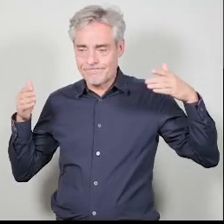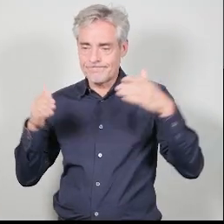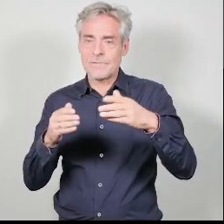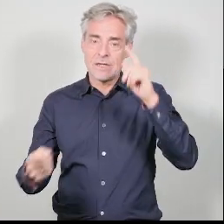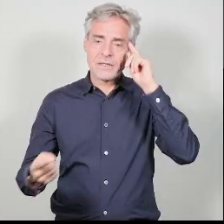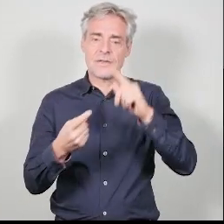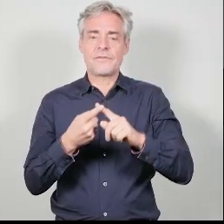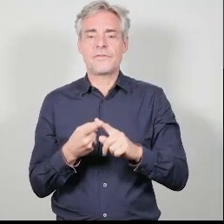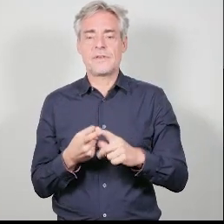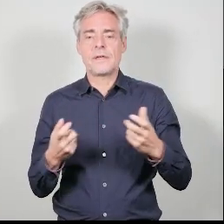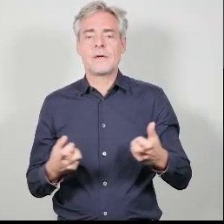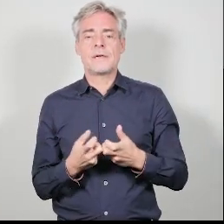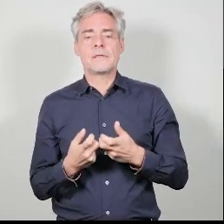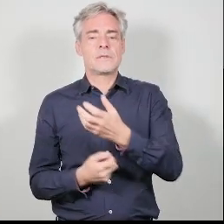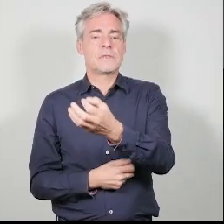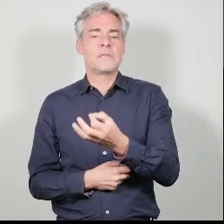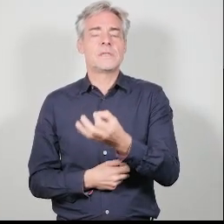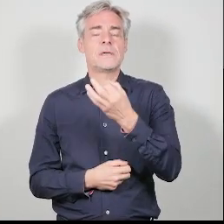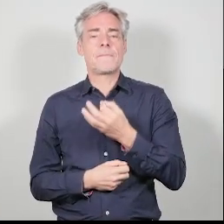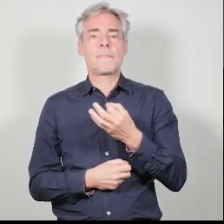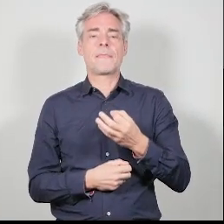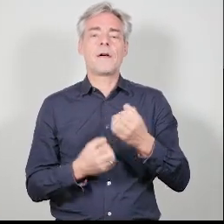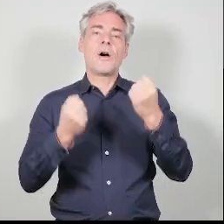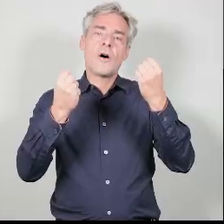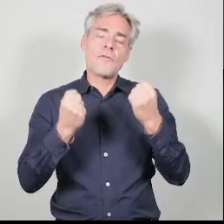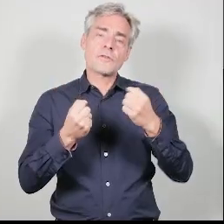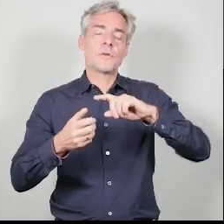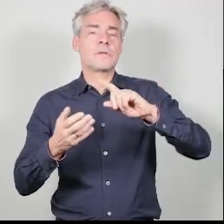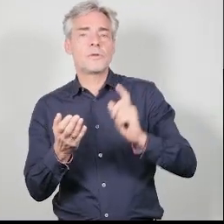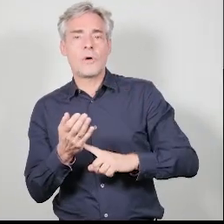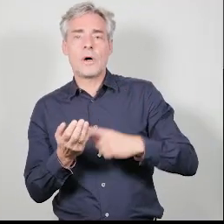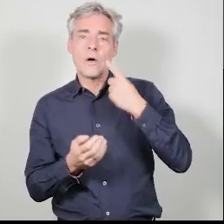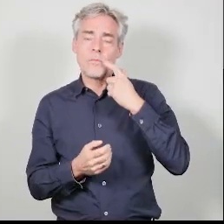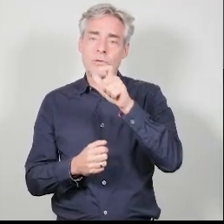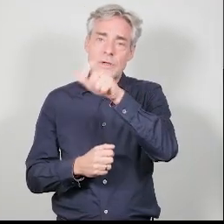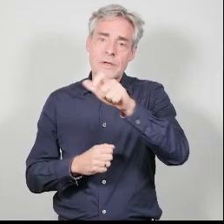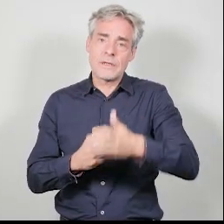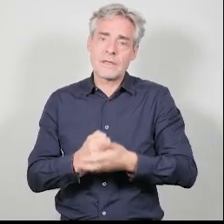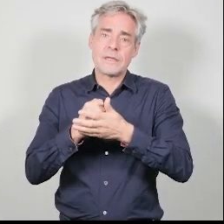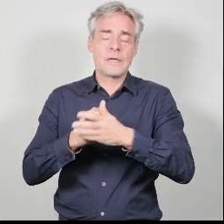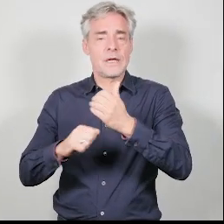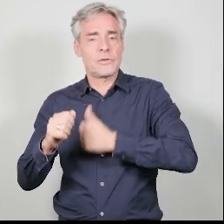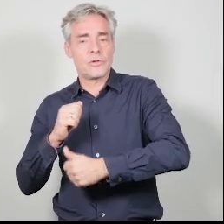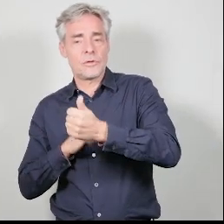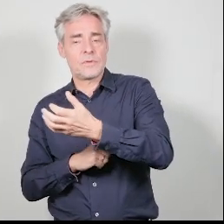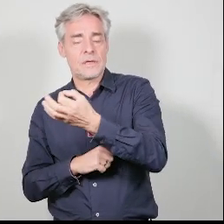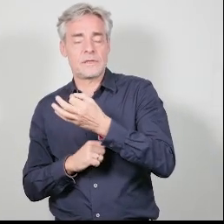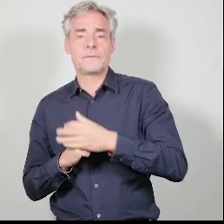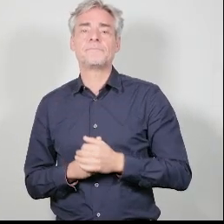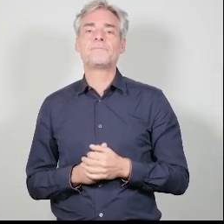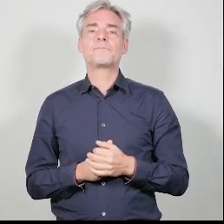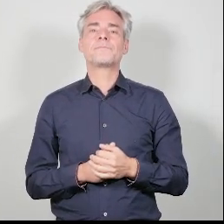défis que soulève justement l'enjeu du renforcement des droits pour soutenir effectivement l'autonomie. Vous en avez également